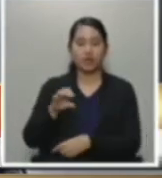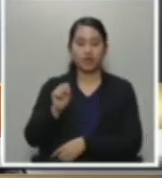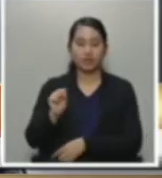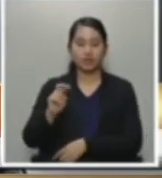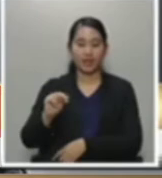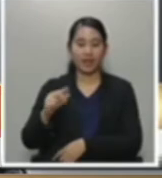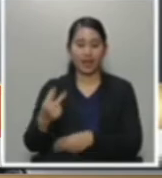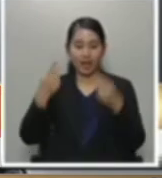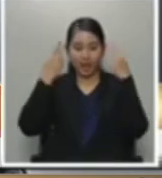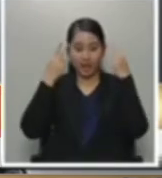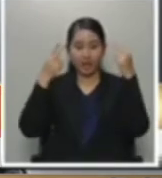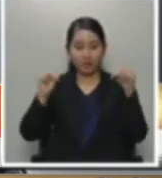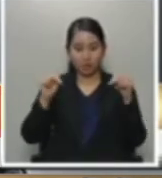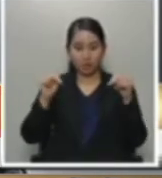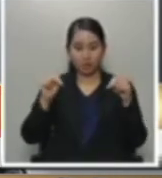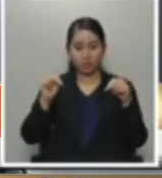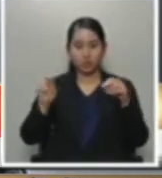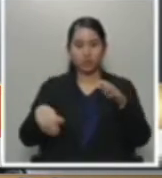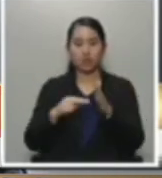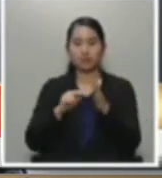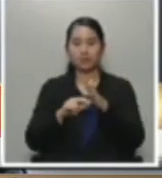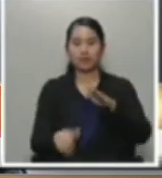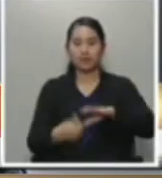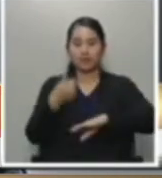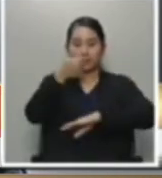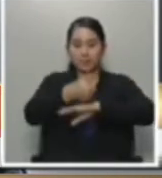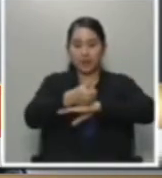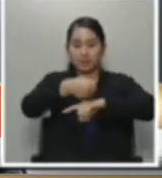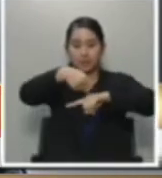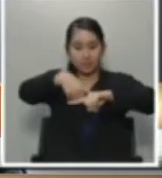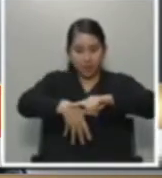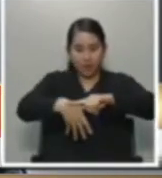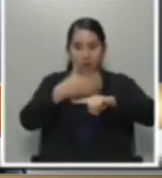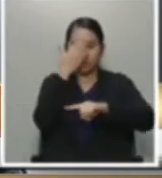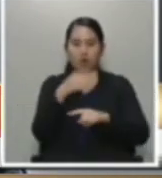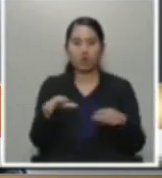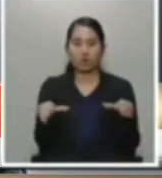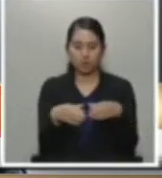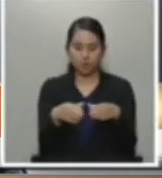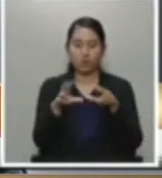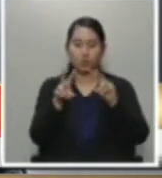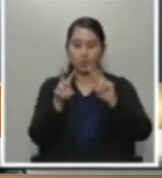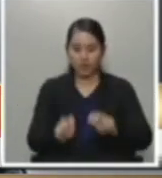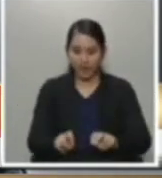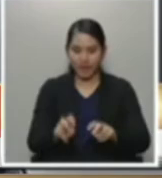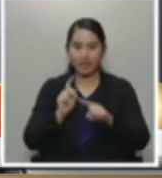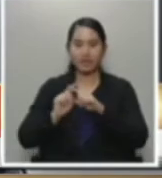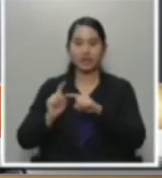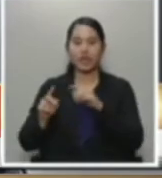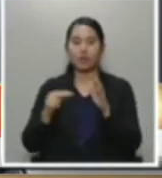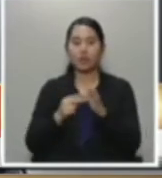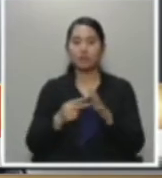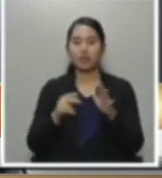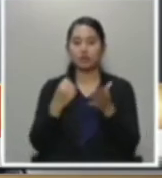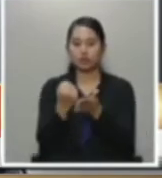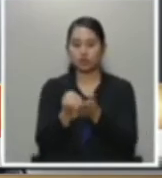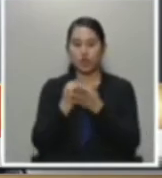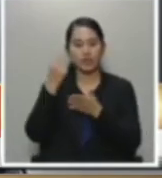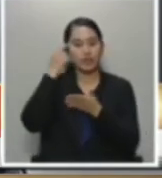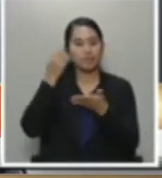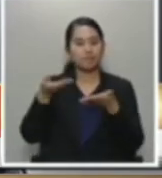เอามาอยู่ภายใต้สภาพัฒน์นะครับเผื่อว่านักวิชาการนักวิจัยจะได้เป็นมันสมองของประเทศนะ